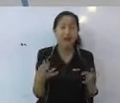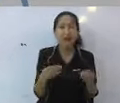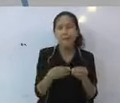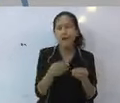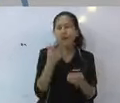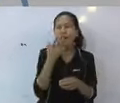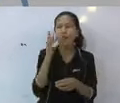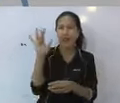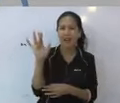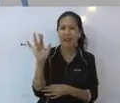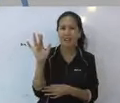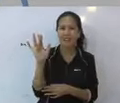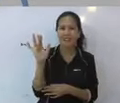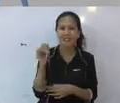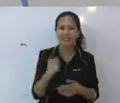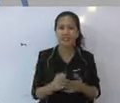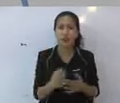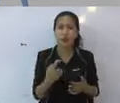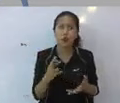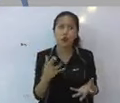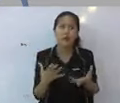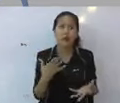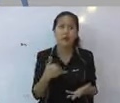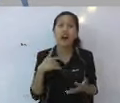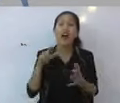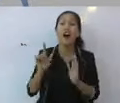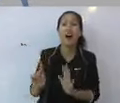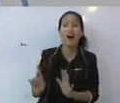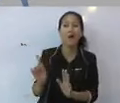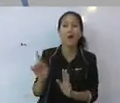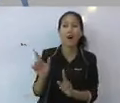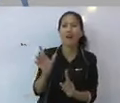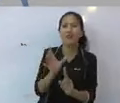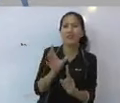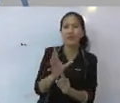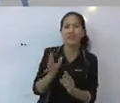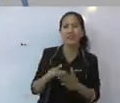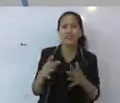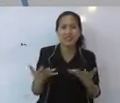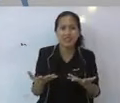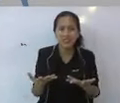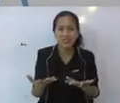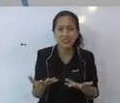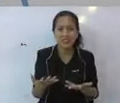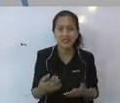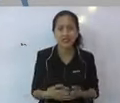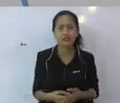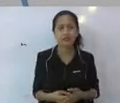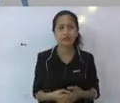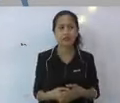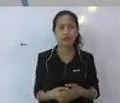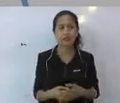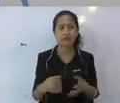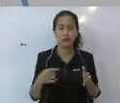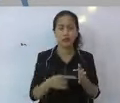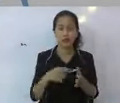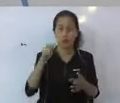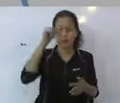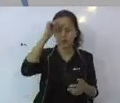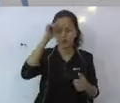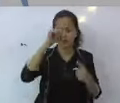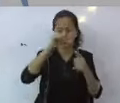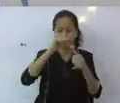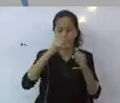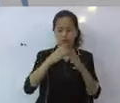ba, in ka kapag kumakain. Readily available. Yes. Hindi, saka ito yung ano, ito yung mag, kumbaga ito yung naka,